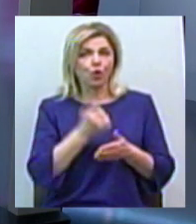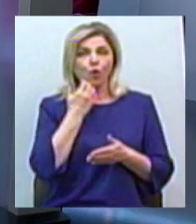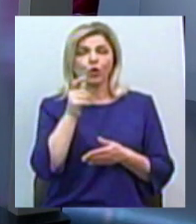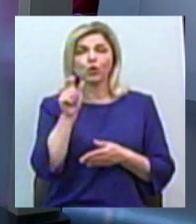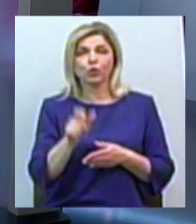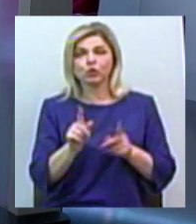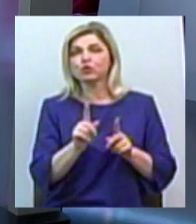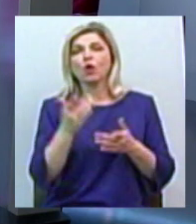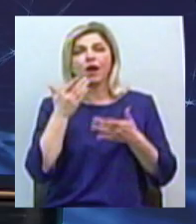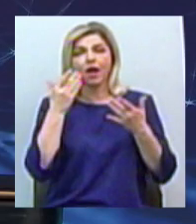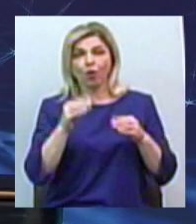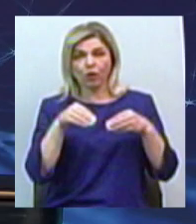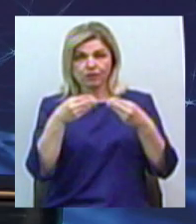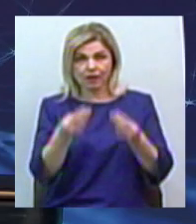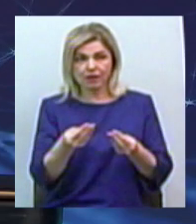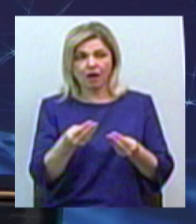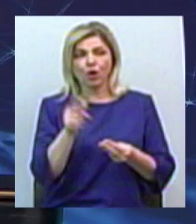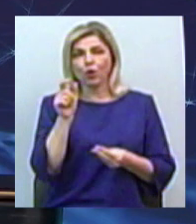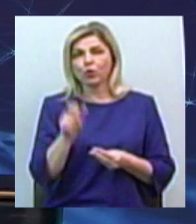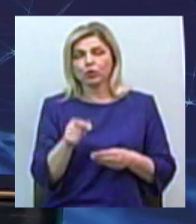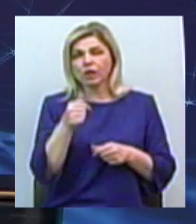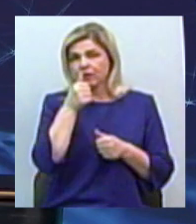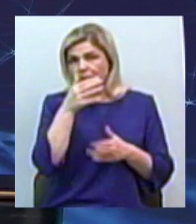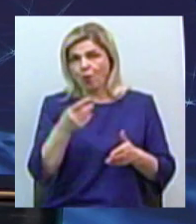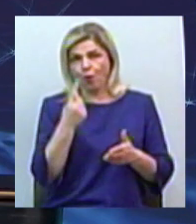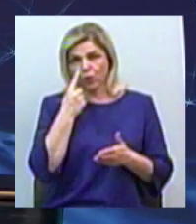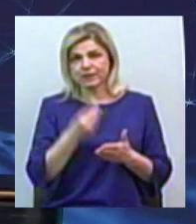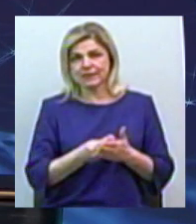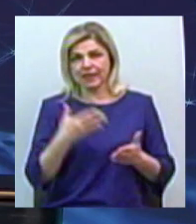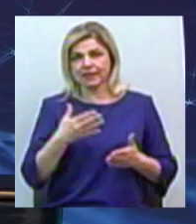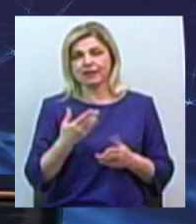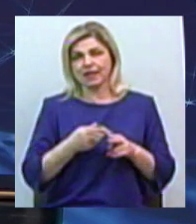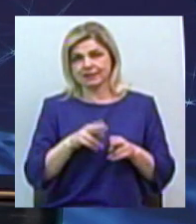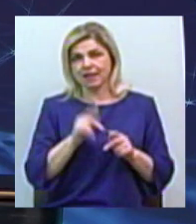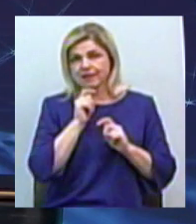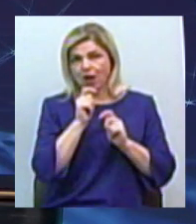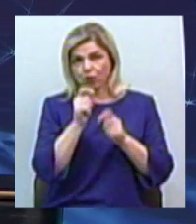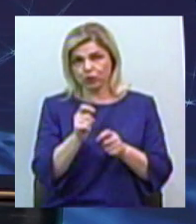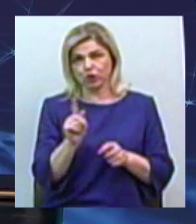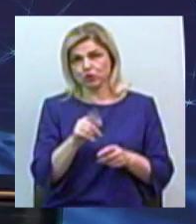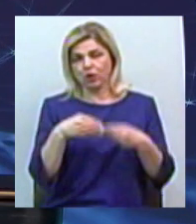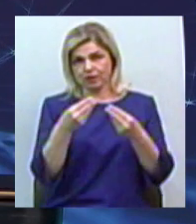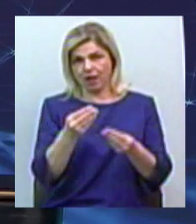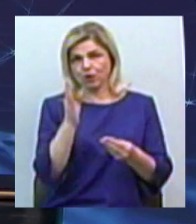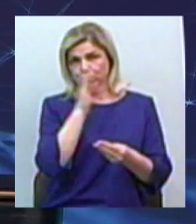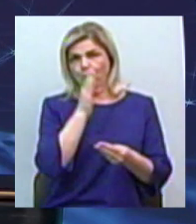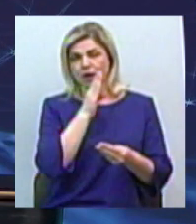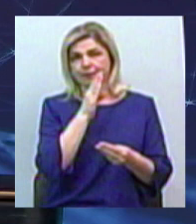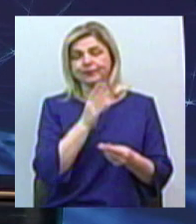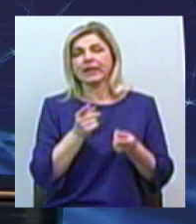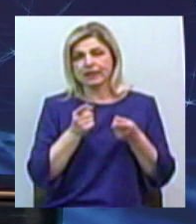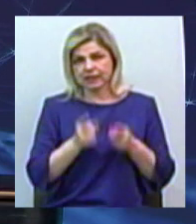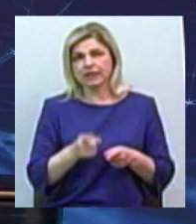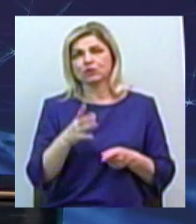дуже легко, вона не може оцінити той дарунок, який їй дала доля. Тобто, дійсно, це